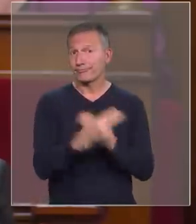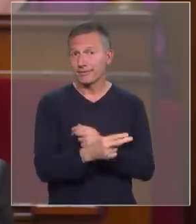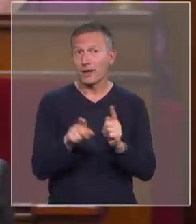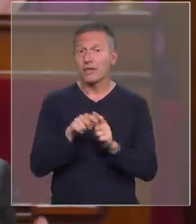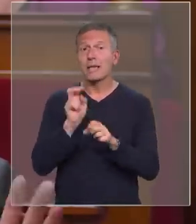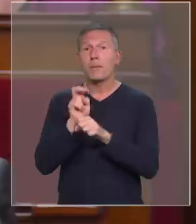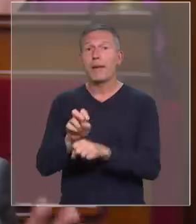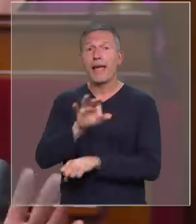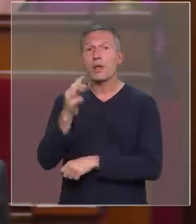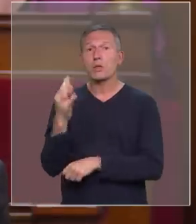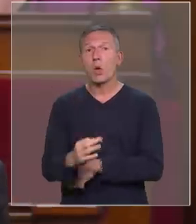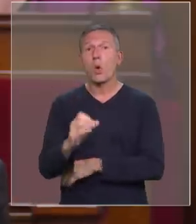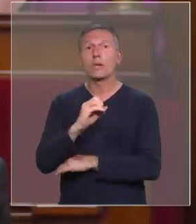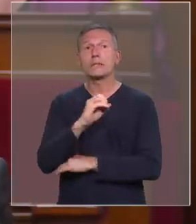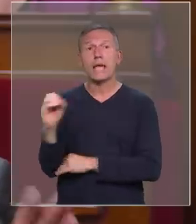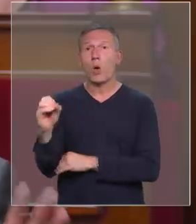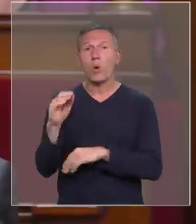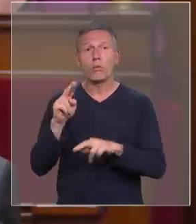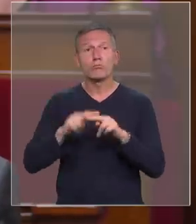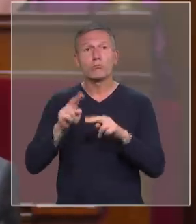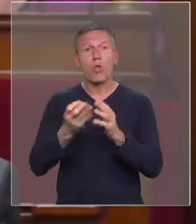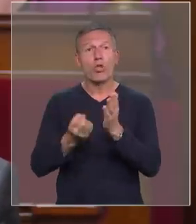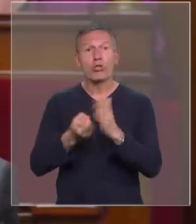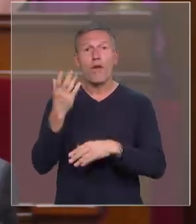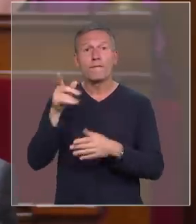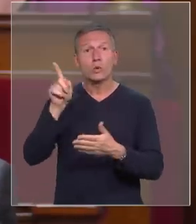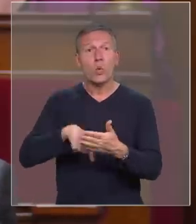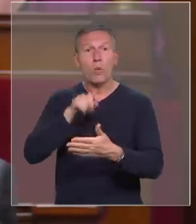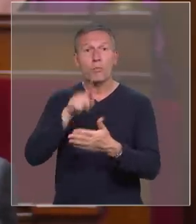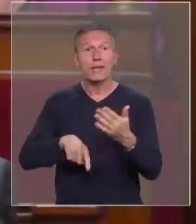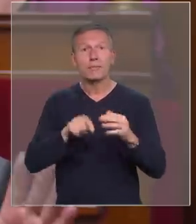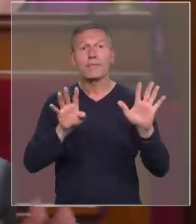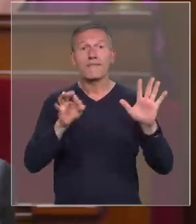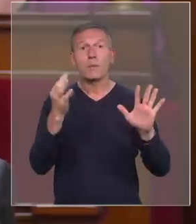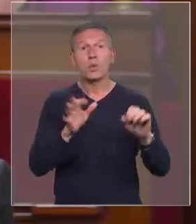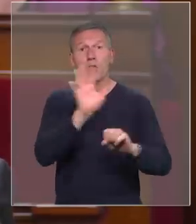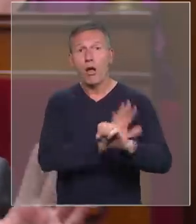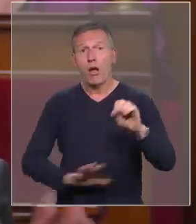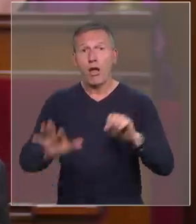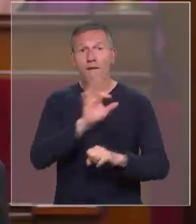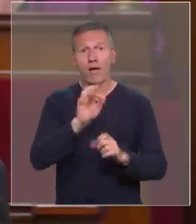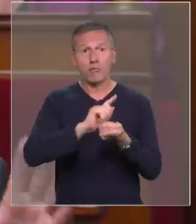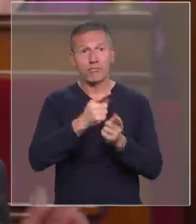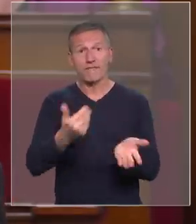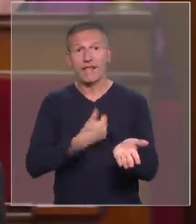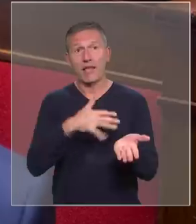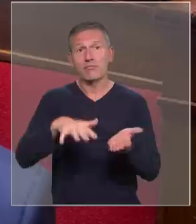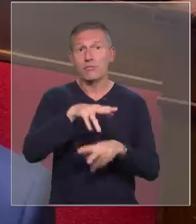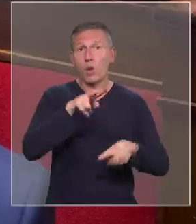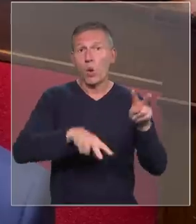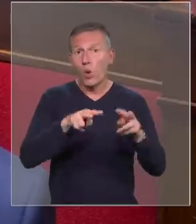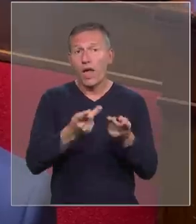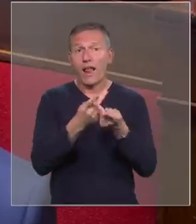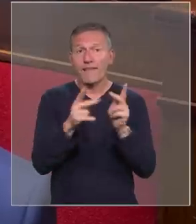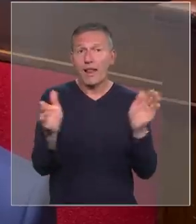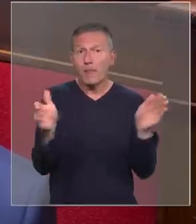à taux zéro sur la construction neuve, sur 90% de notre territoire, vous portez préjudice au monde rural, aux petites villes, aux